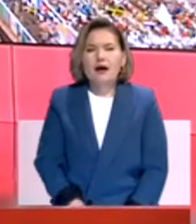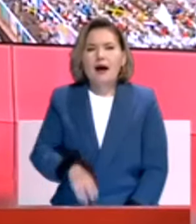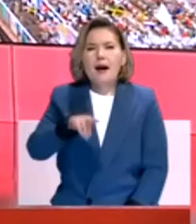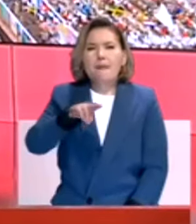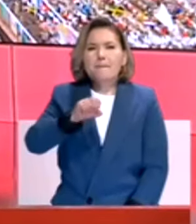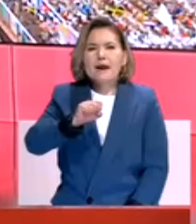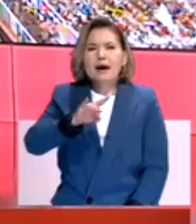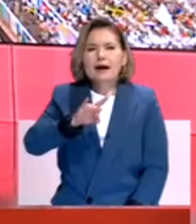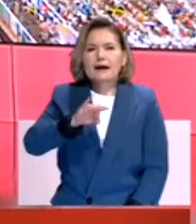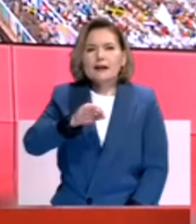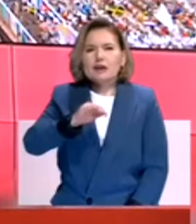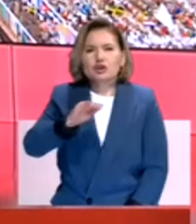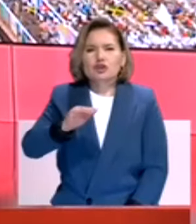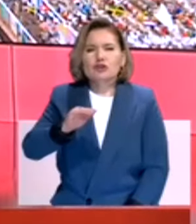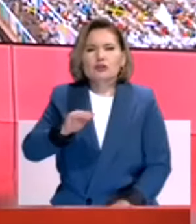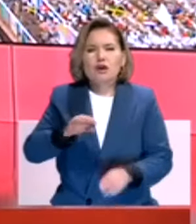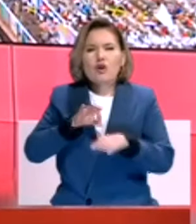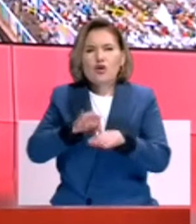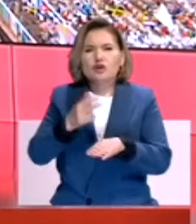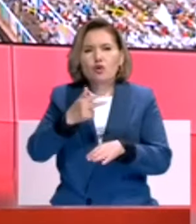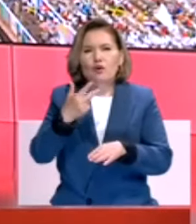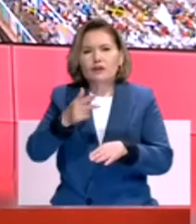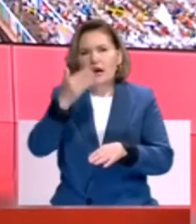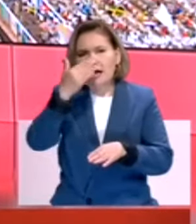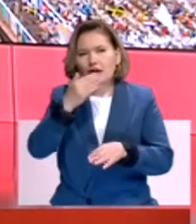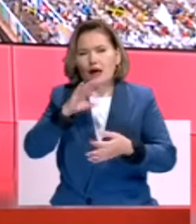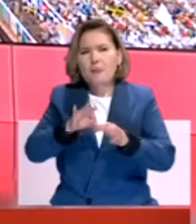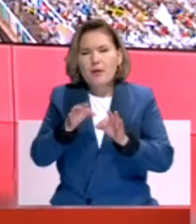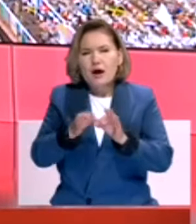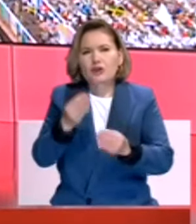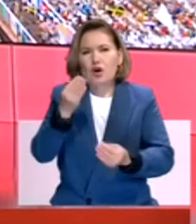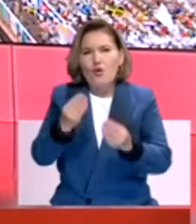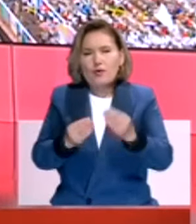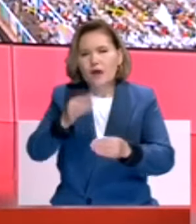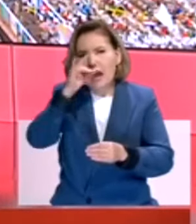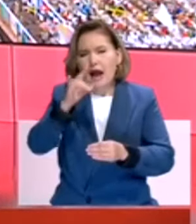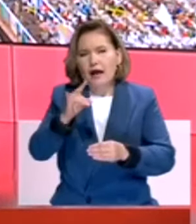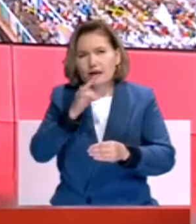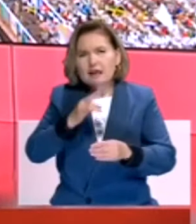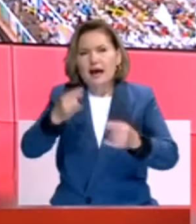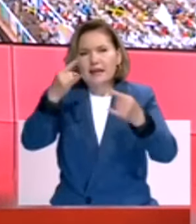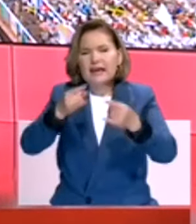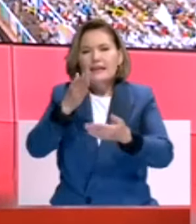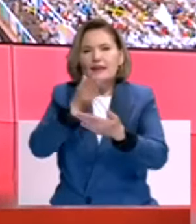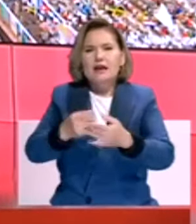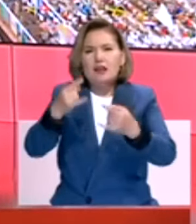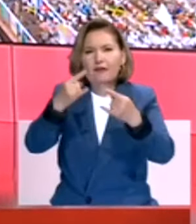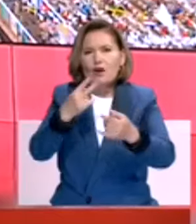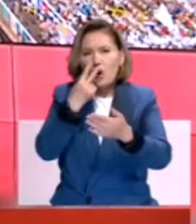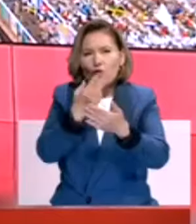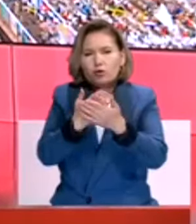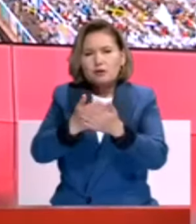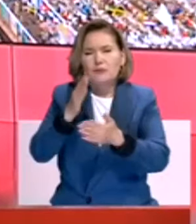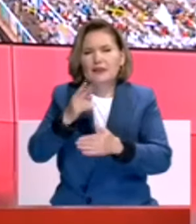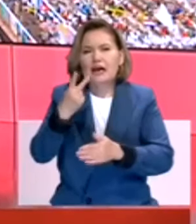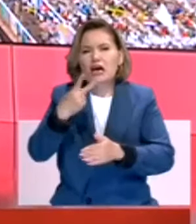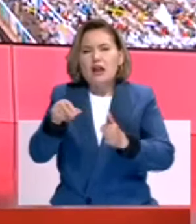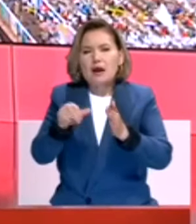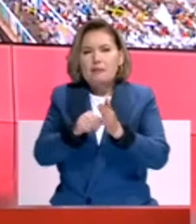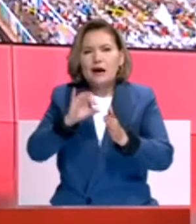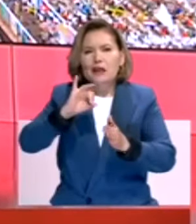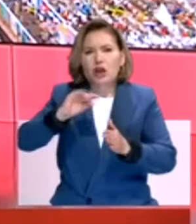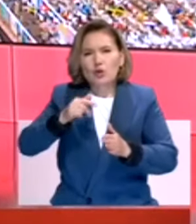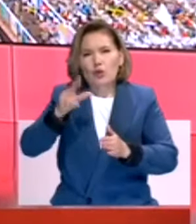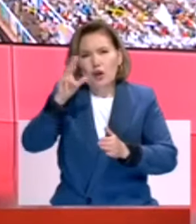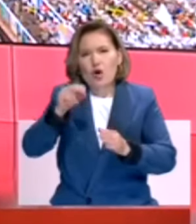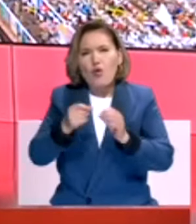Жалғастырайық, Парижде өтетін 33-ші жазғы олимпиада ойындарын қазақстандық телеарналар тікелей эфирде көрсетеді. 26-шы шілде